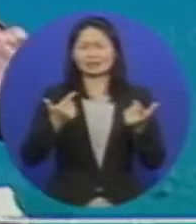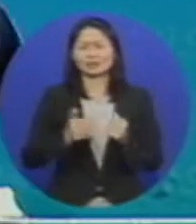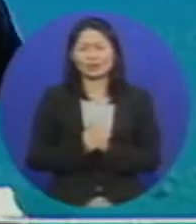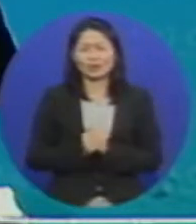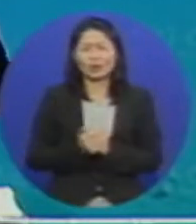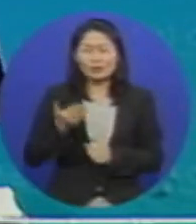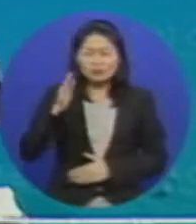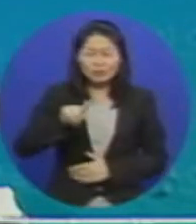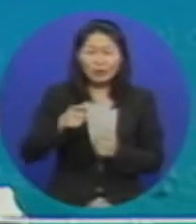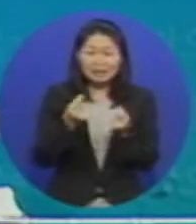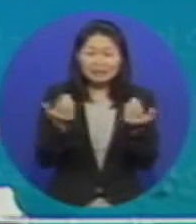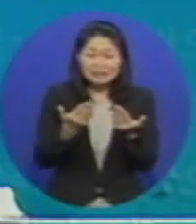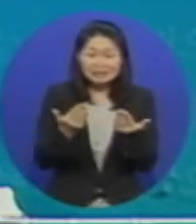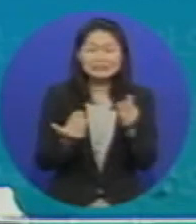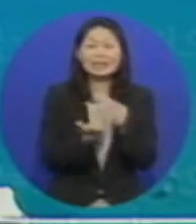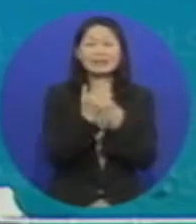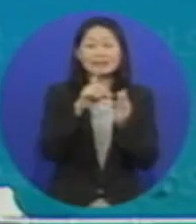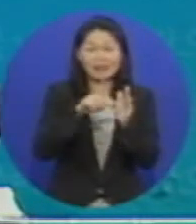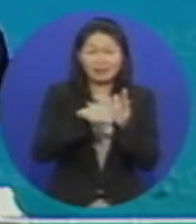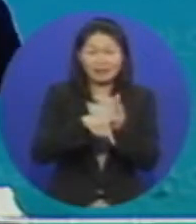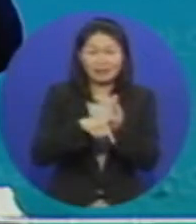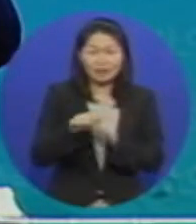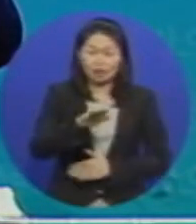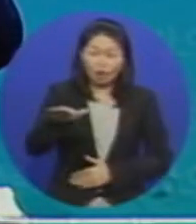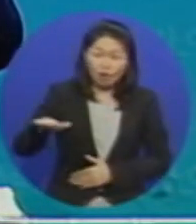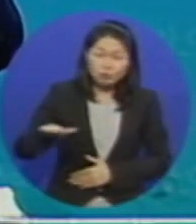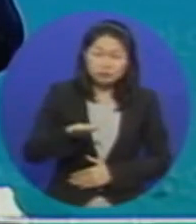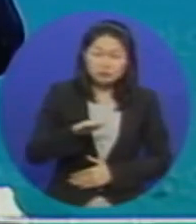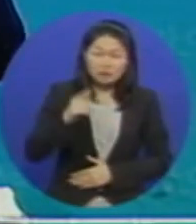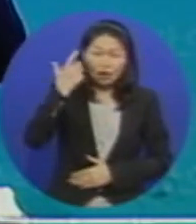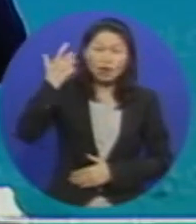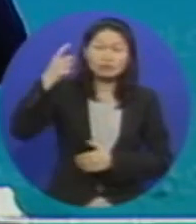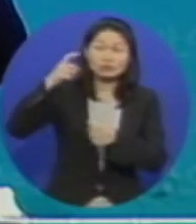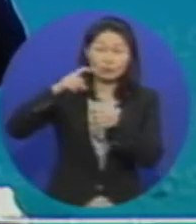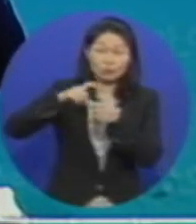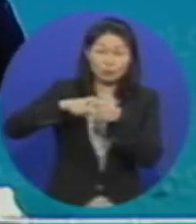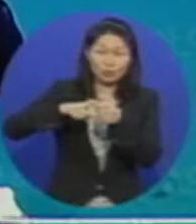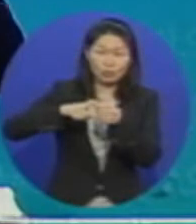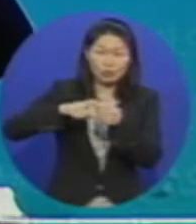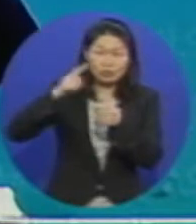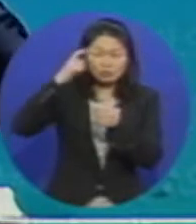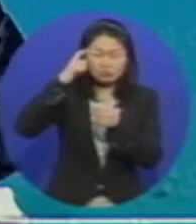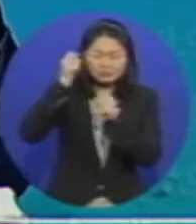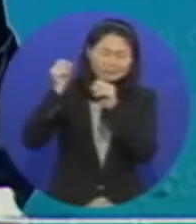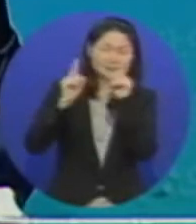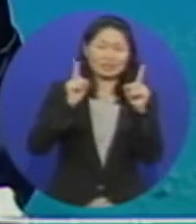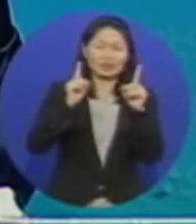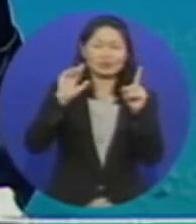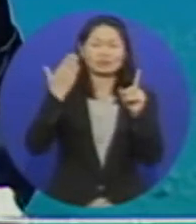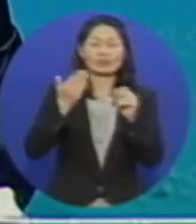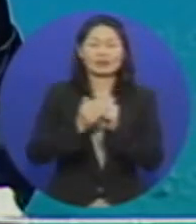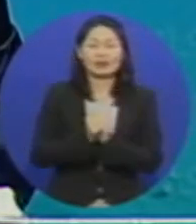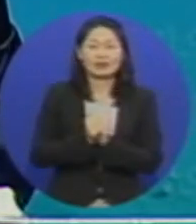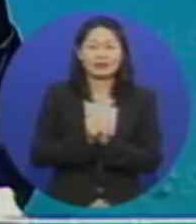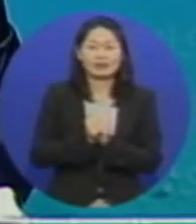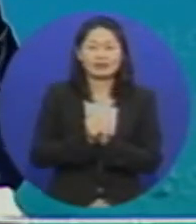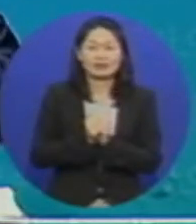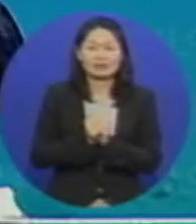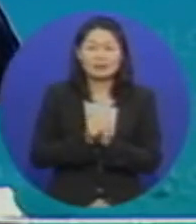그런 일이 일어날 때에 여러분이 영적으로 정신을 똑바로 차려야 되요